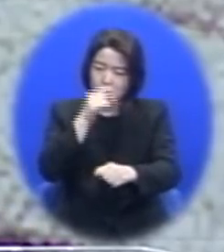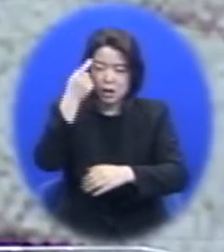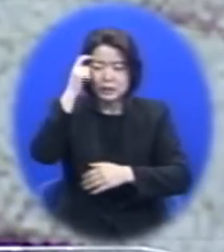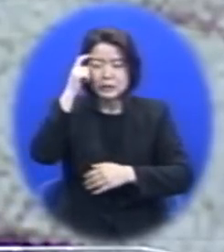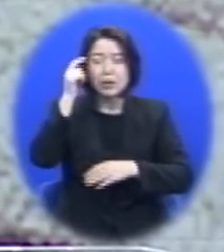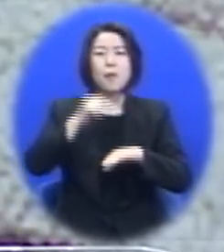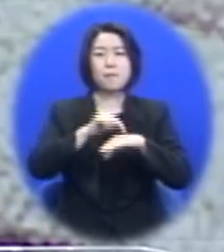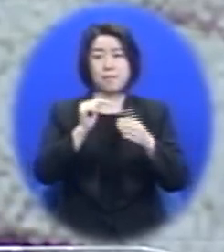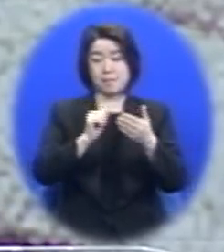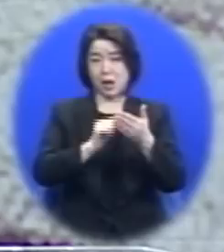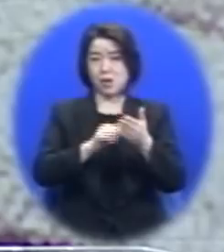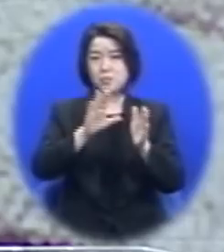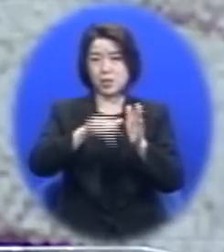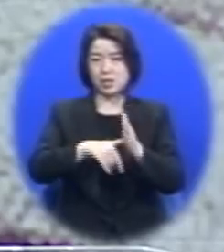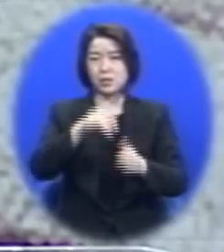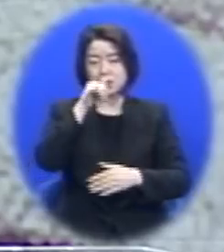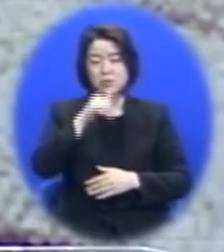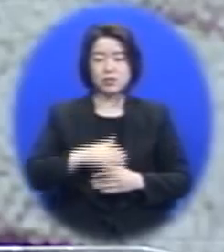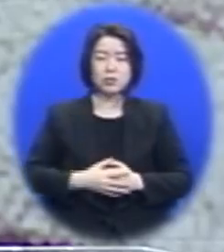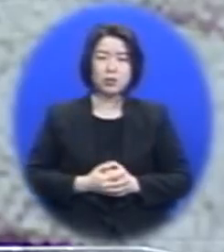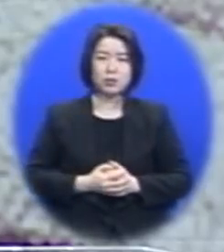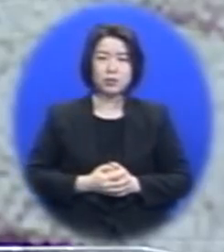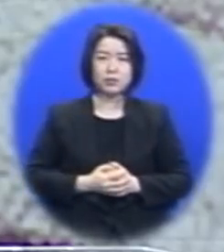심정일 때도 많았어요